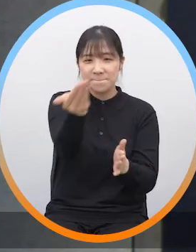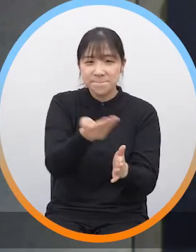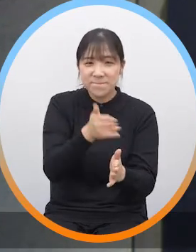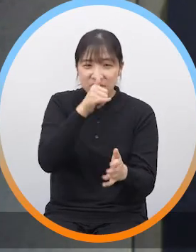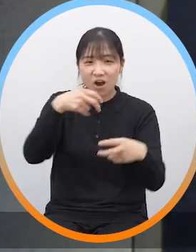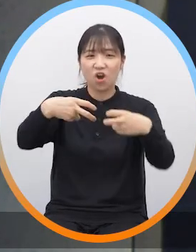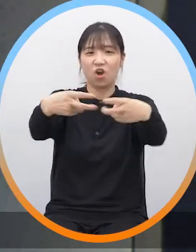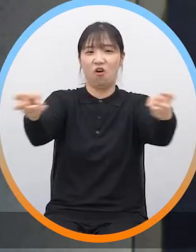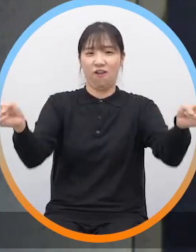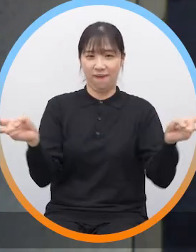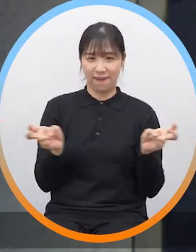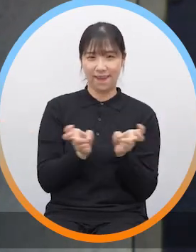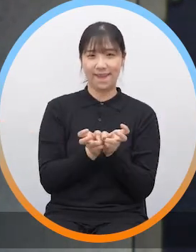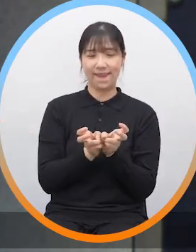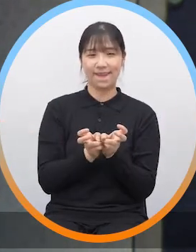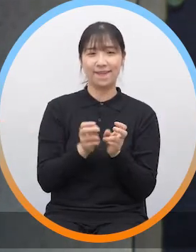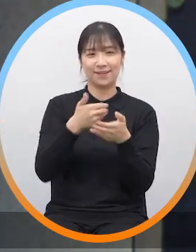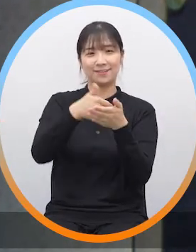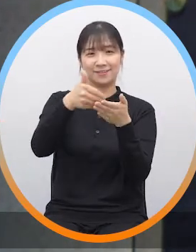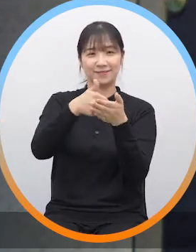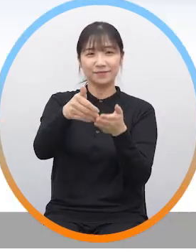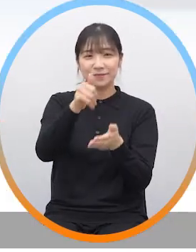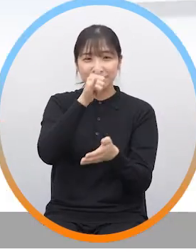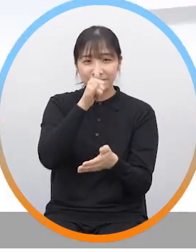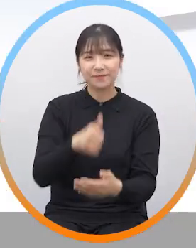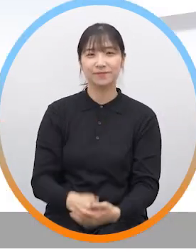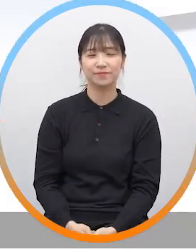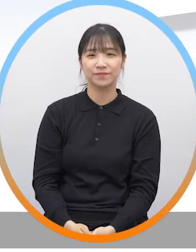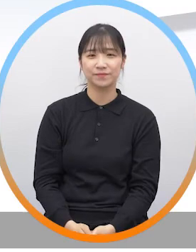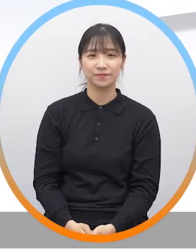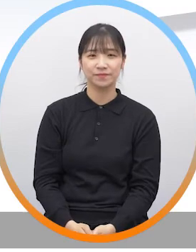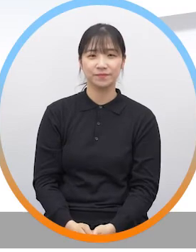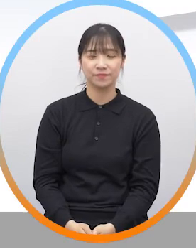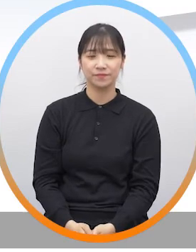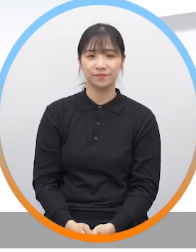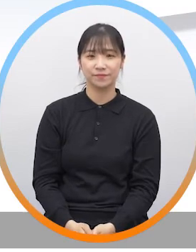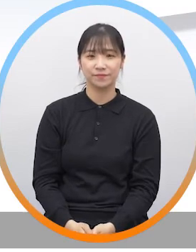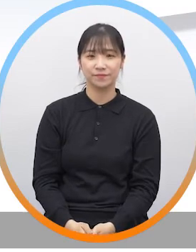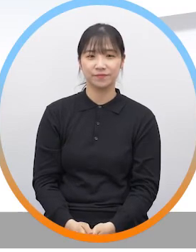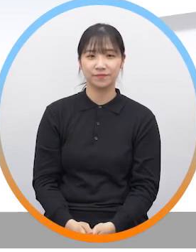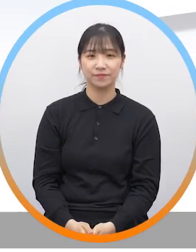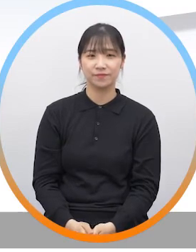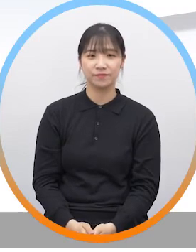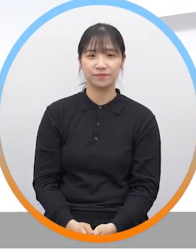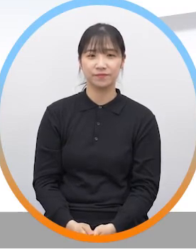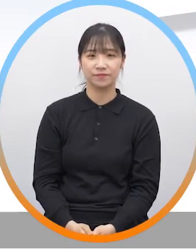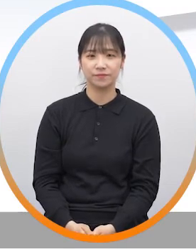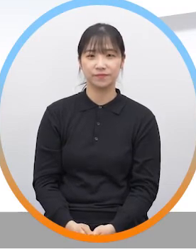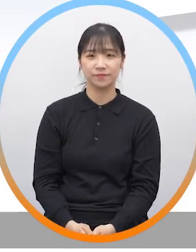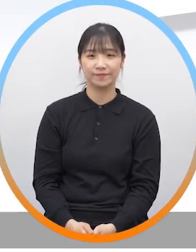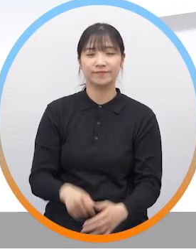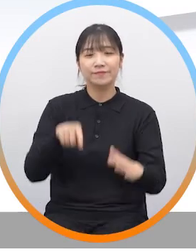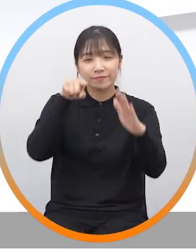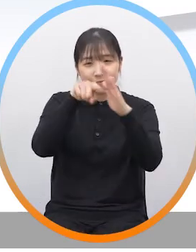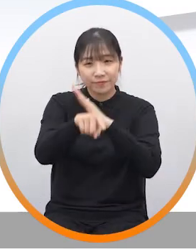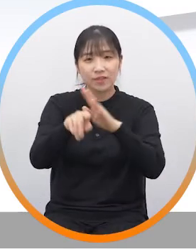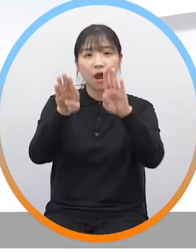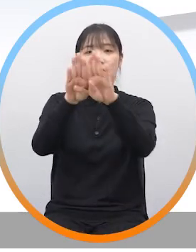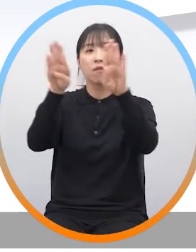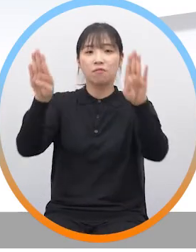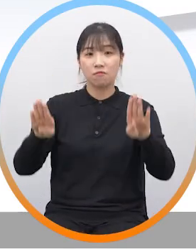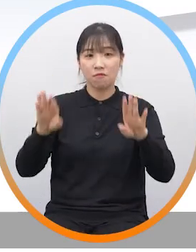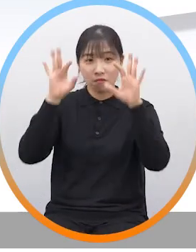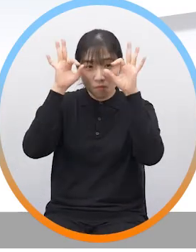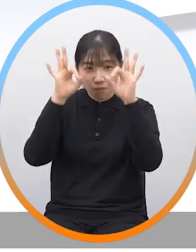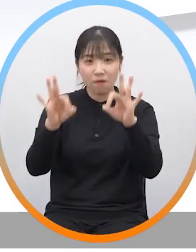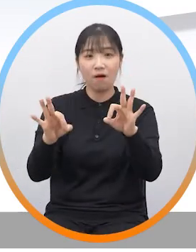그 경계를 이렇게 해놓은 것이고요. 자, 그 다음에 그 이제 안에 이제 박물관을